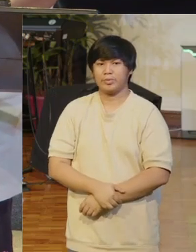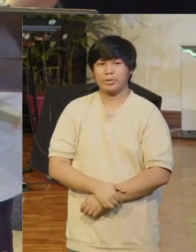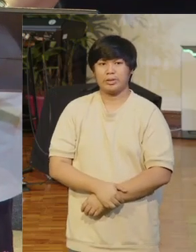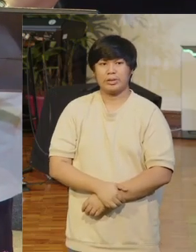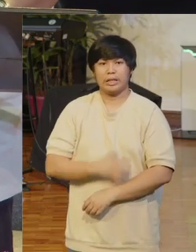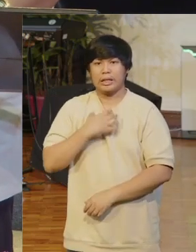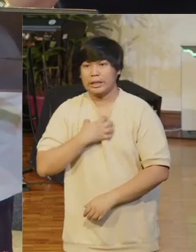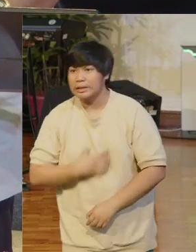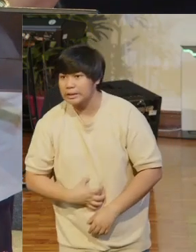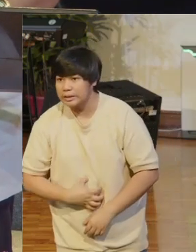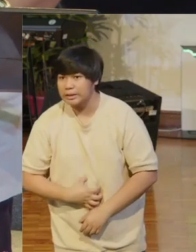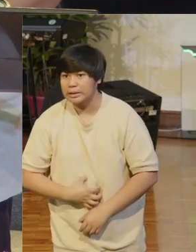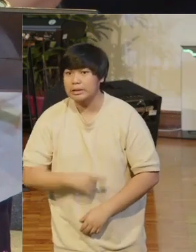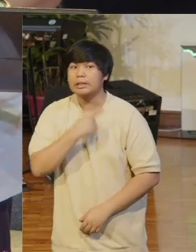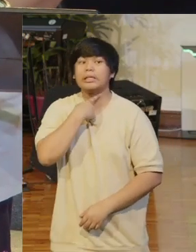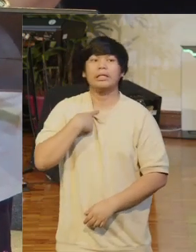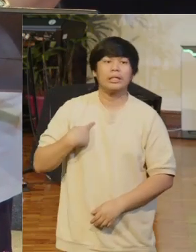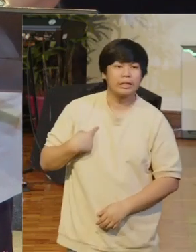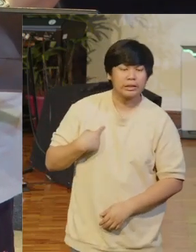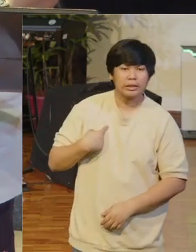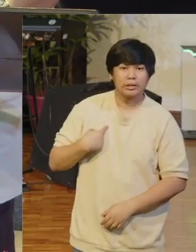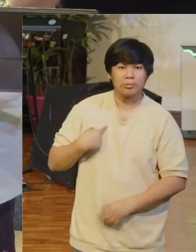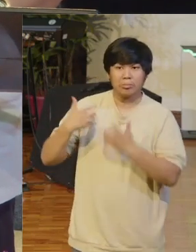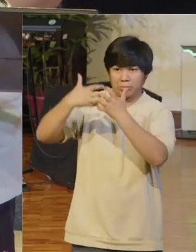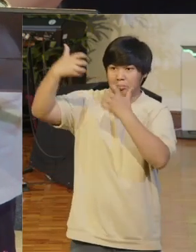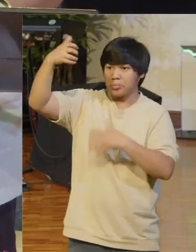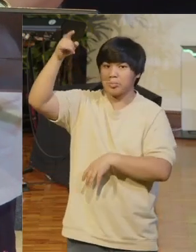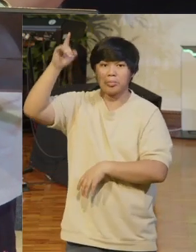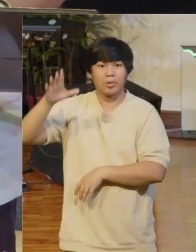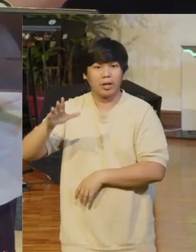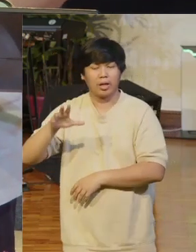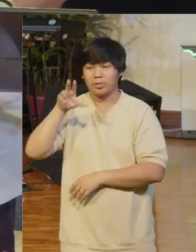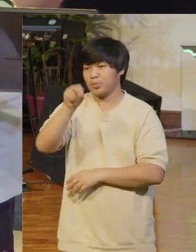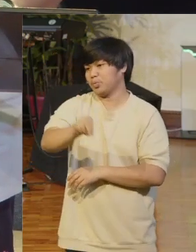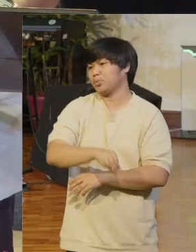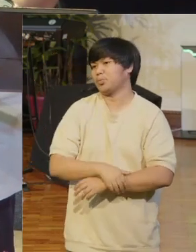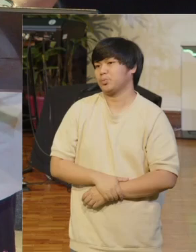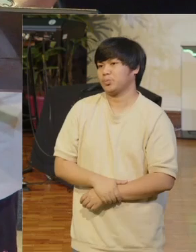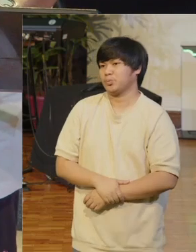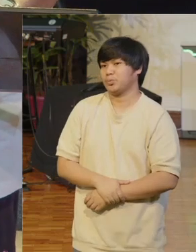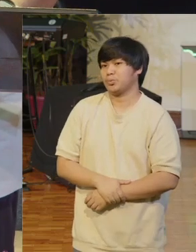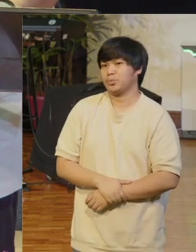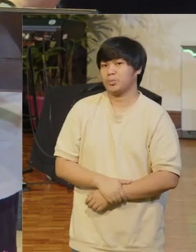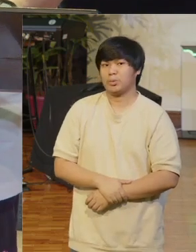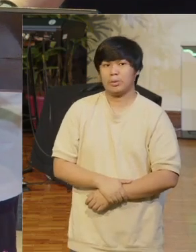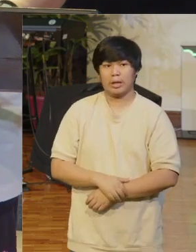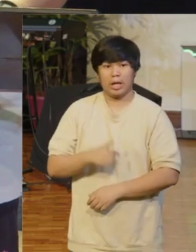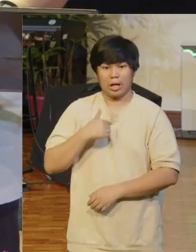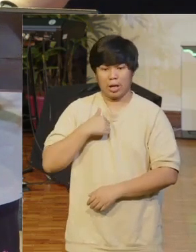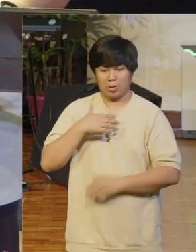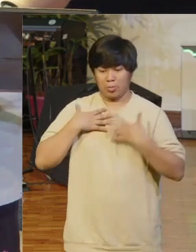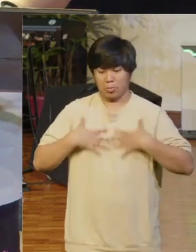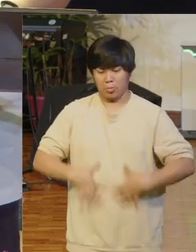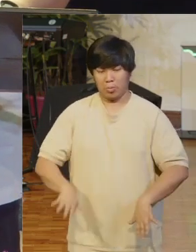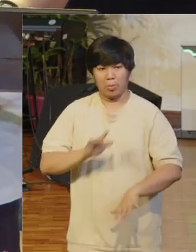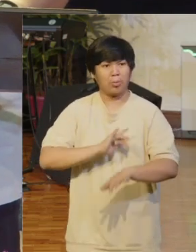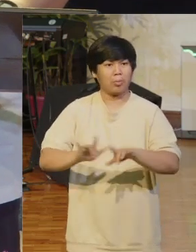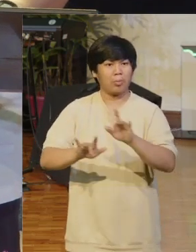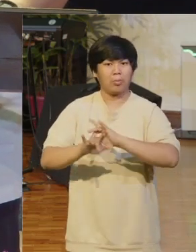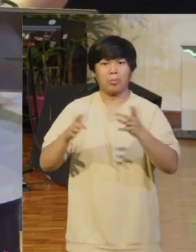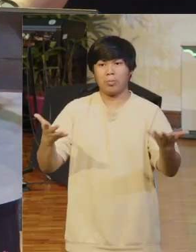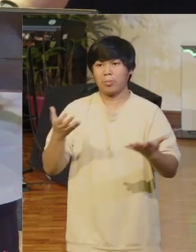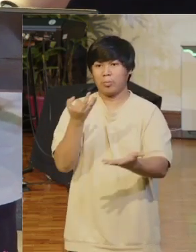Famine? Tagutom? Ito ba ang maghihiwalay sa atin sa Kanya? Or nakedness?